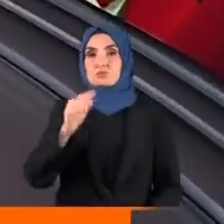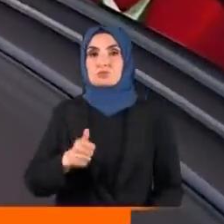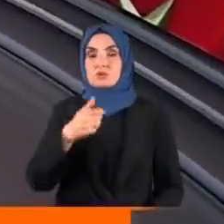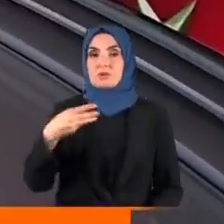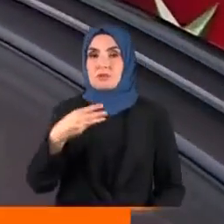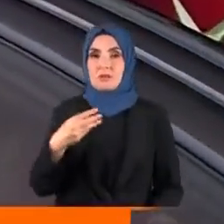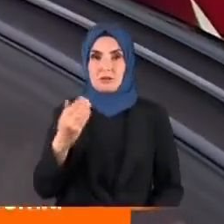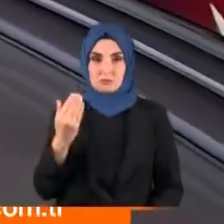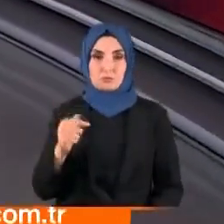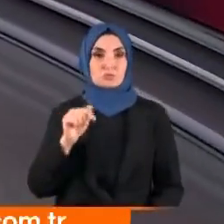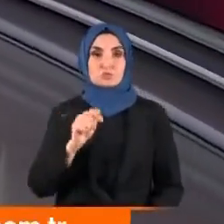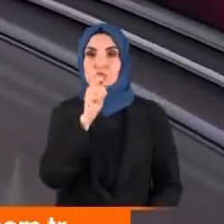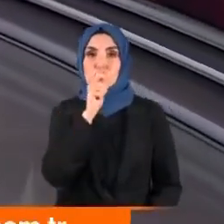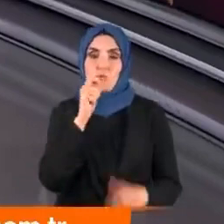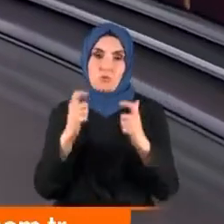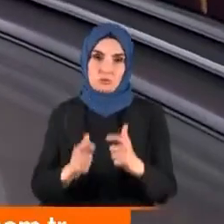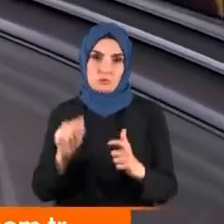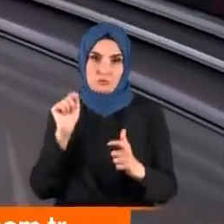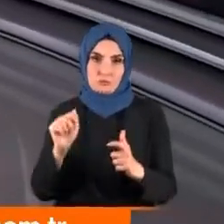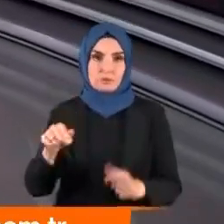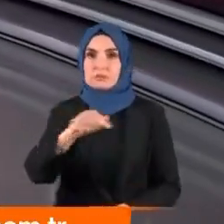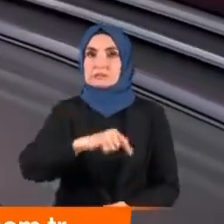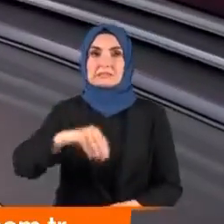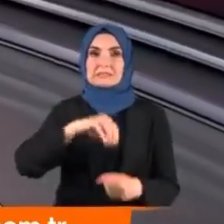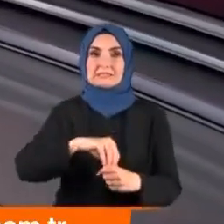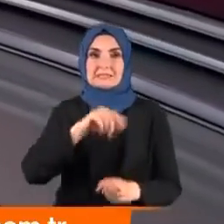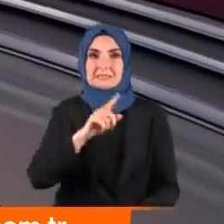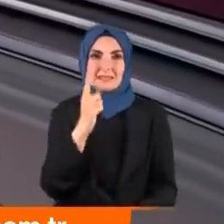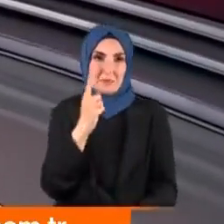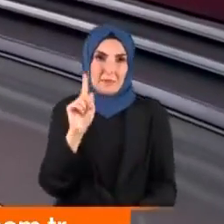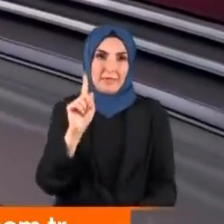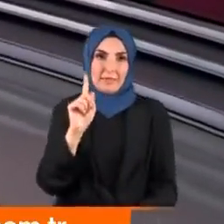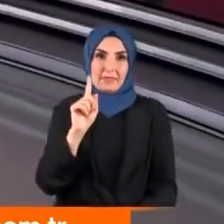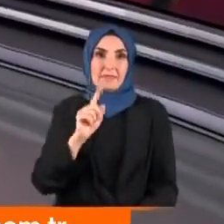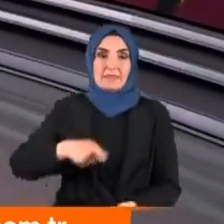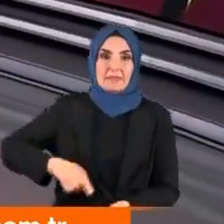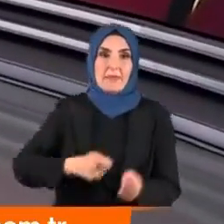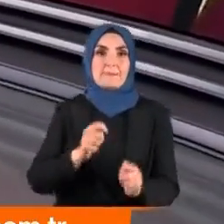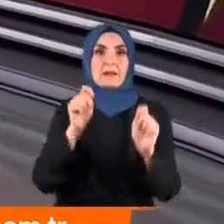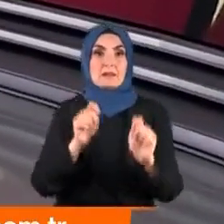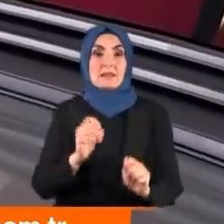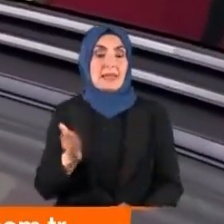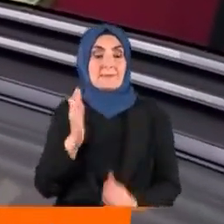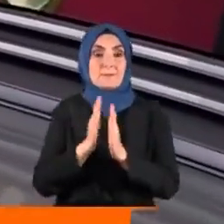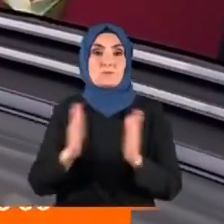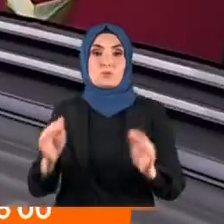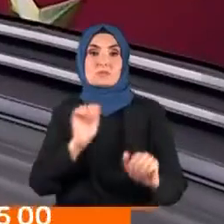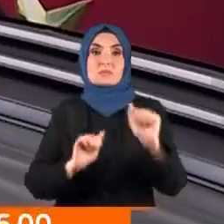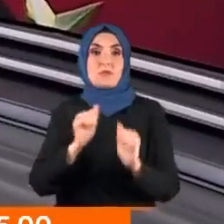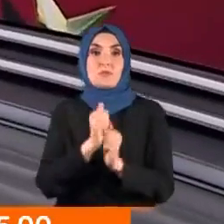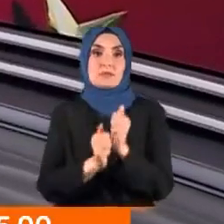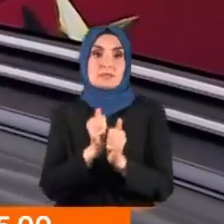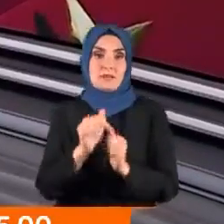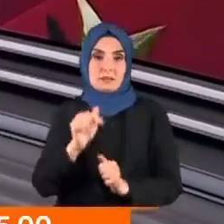Cumhurbaşkanı Erdoğan bugün Çorum'daydı. Aralarında tek seferde temeli atılan en büyük savunma sanayi yatırımı olan barut, fişek ve kapsül